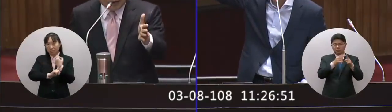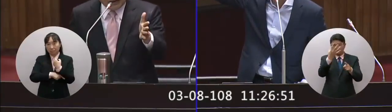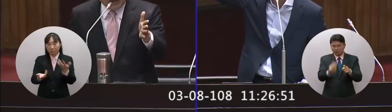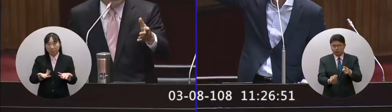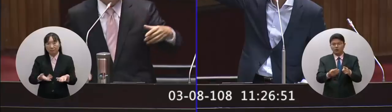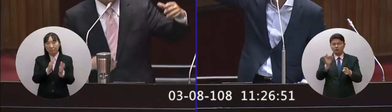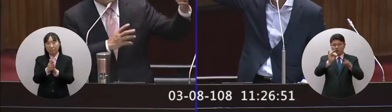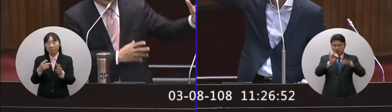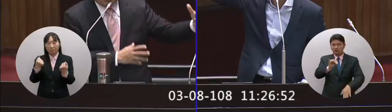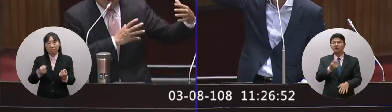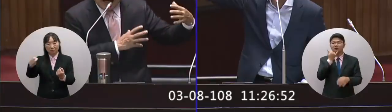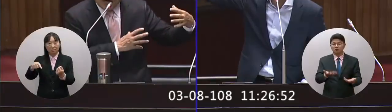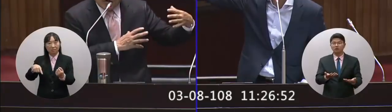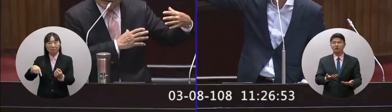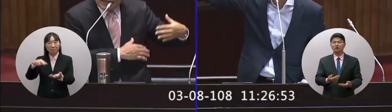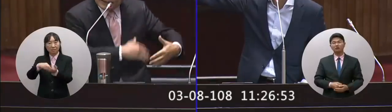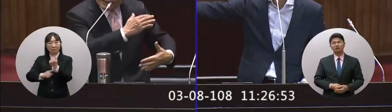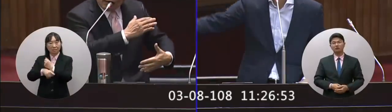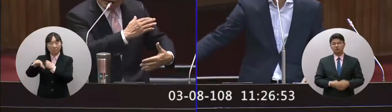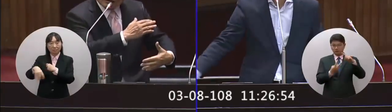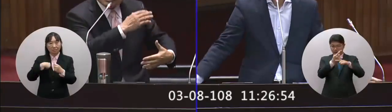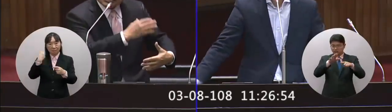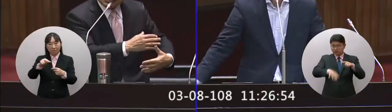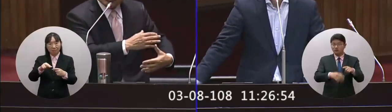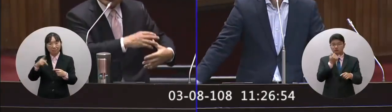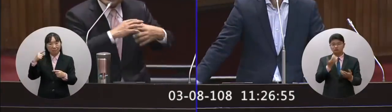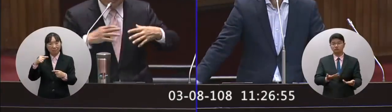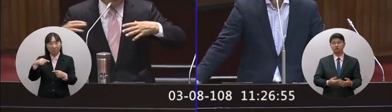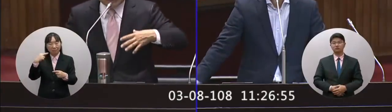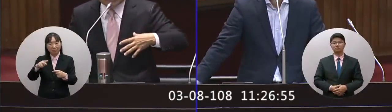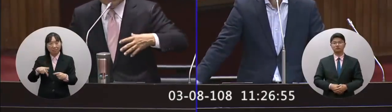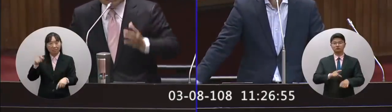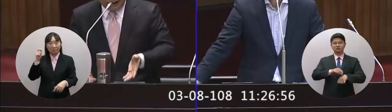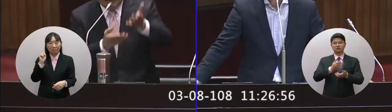两位数 也在贵院， 或降低一半。 后来我们再提高的刑度。